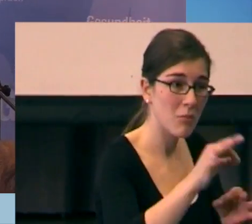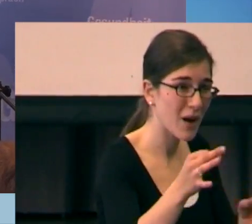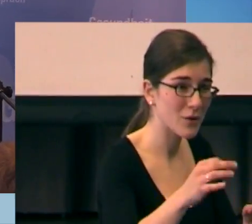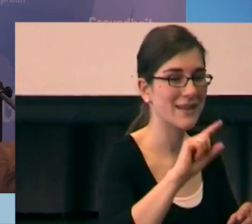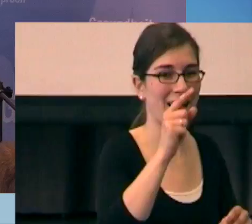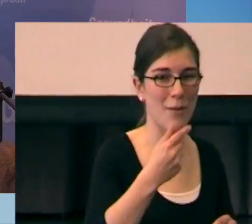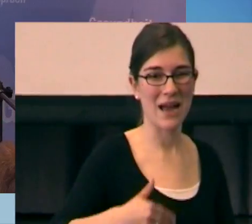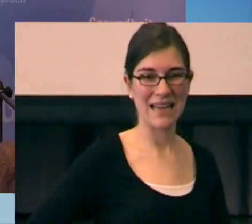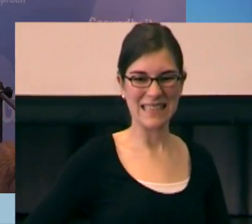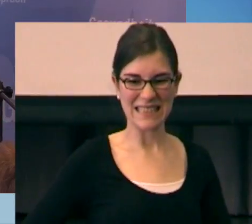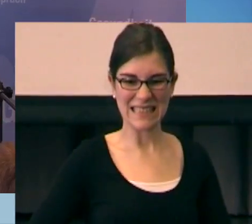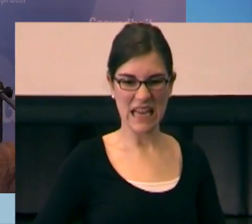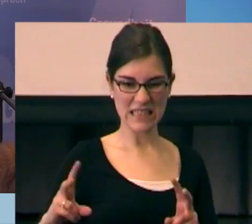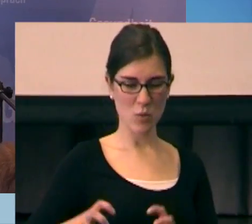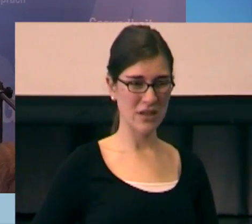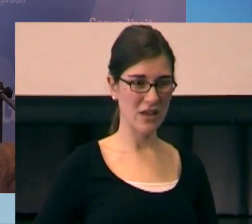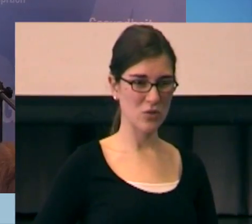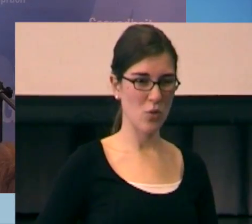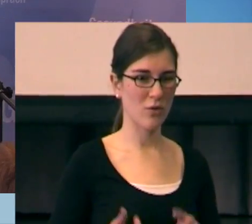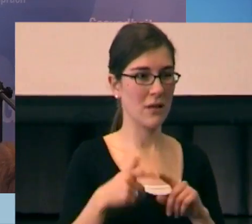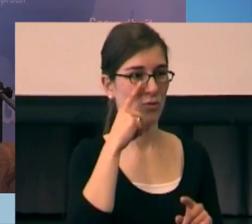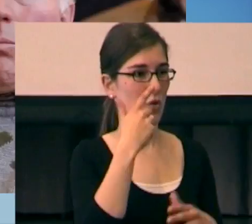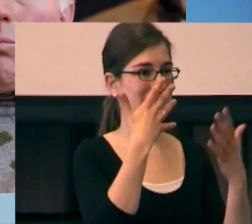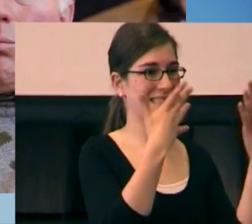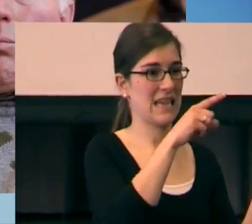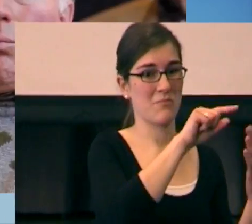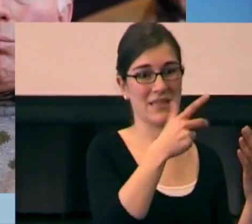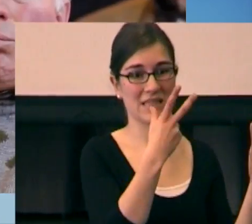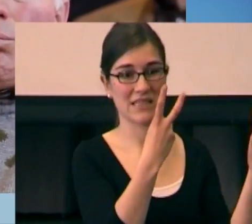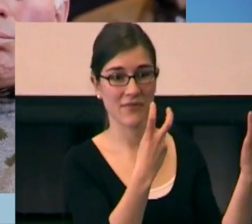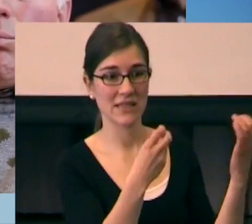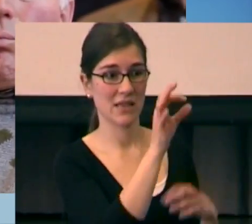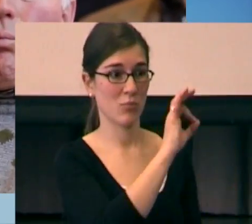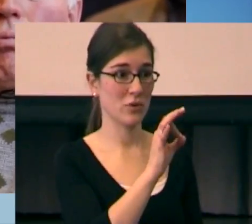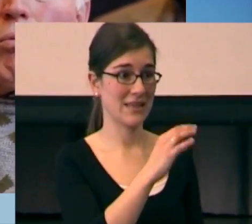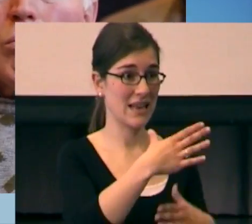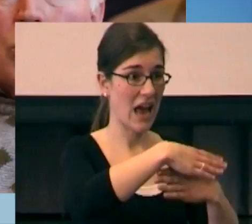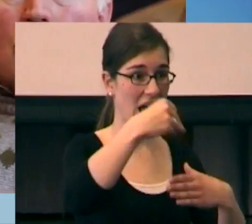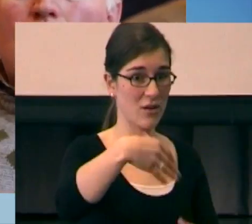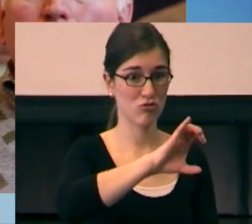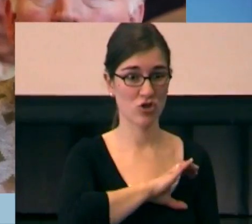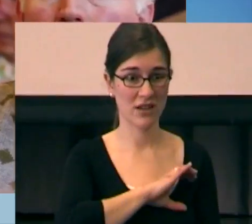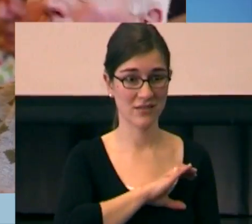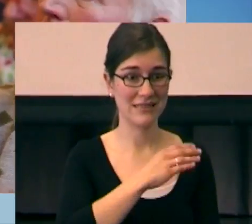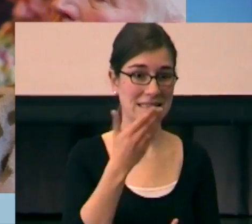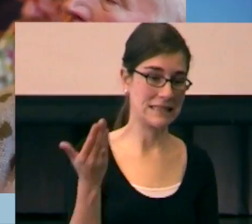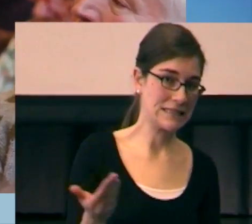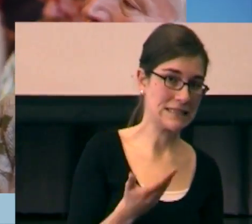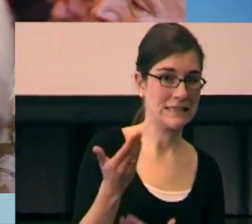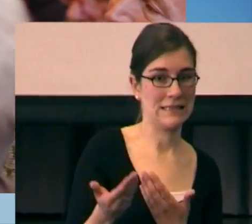diese Zahlen wesentlich geringer, nur 10 bis 20%. Das Tasten reicht also, zumindest von diesen Daten,